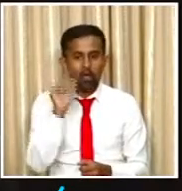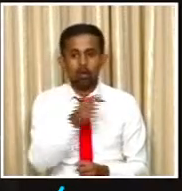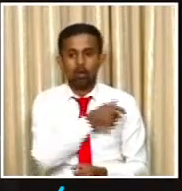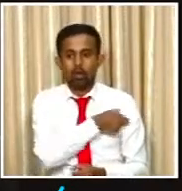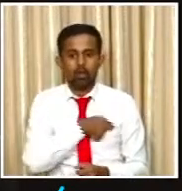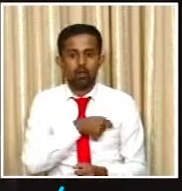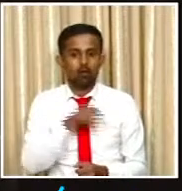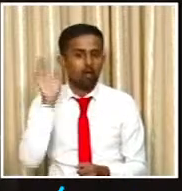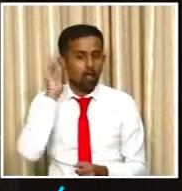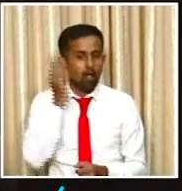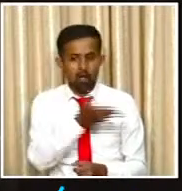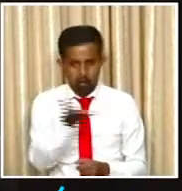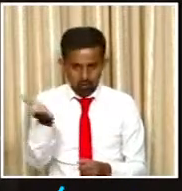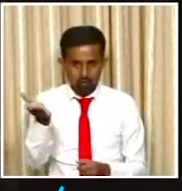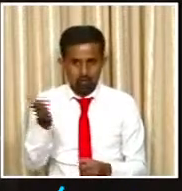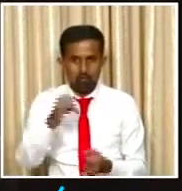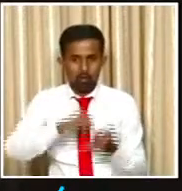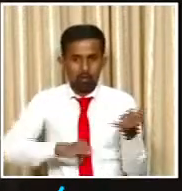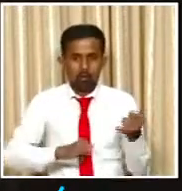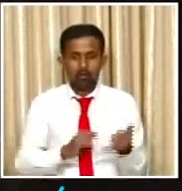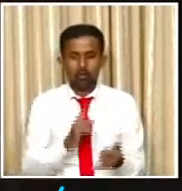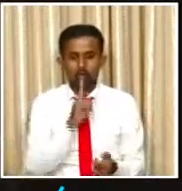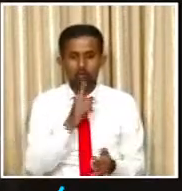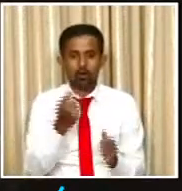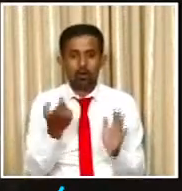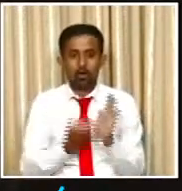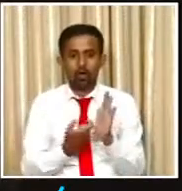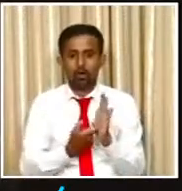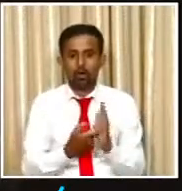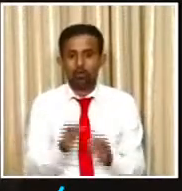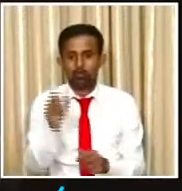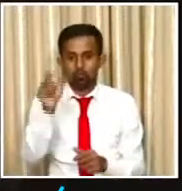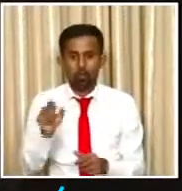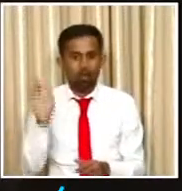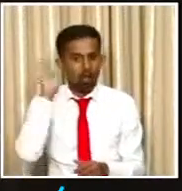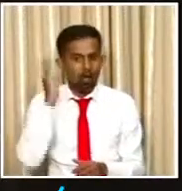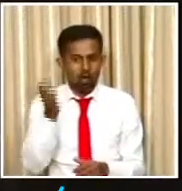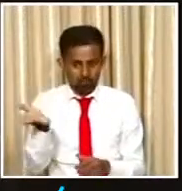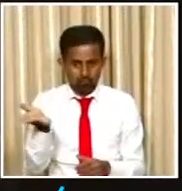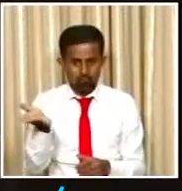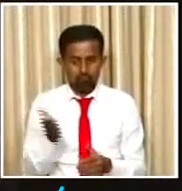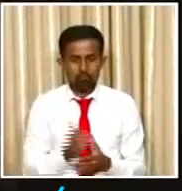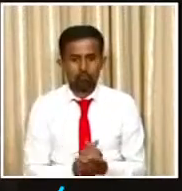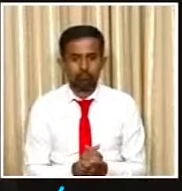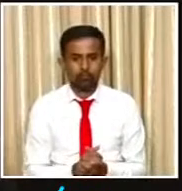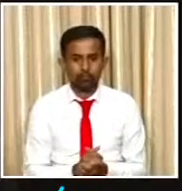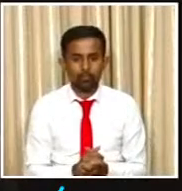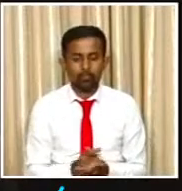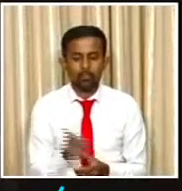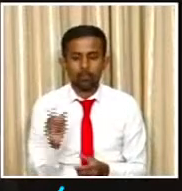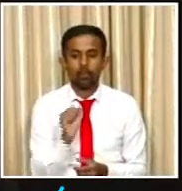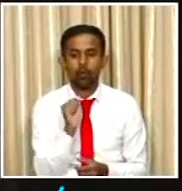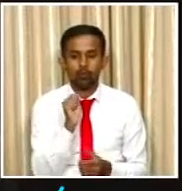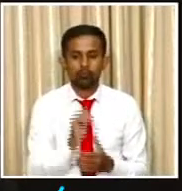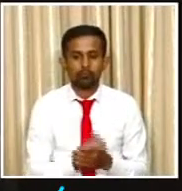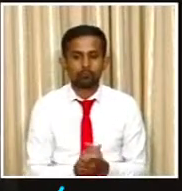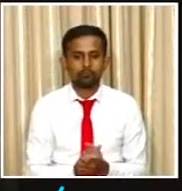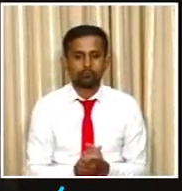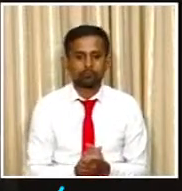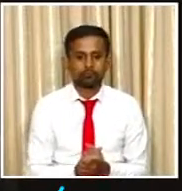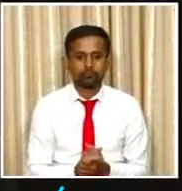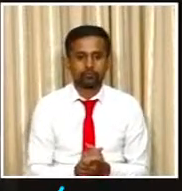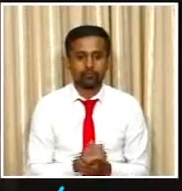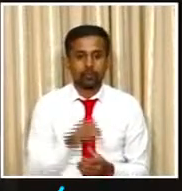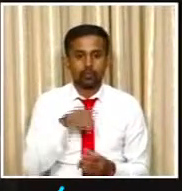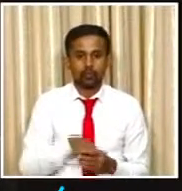නායකින්ගෙන් අහන්න ඔය මහලේකම් කියාගන්න ඔය රංජිත් මද්දුම බණ්ඩාරගේ මේක කලේ කොහොමද කියලා මේක